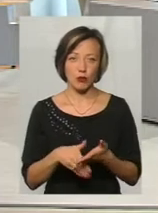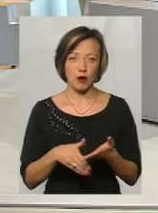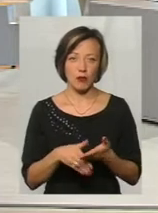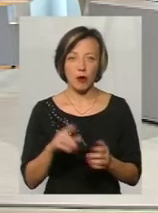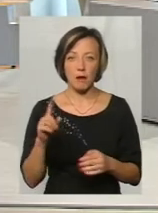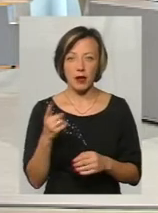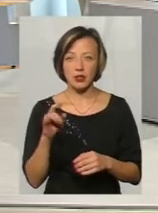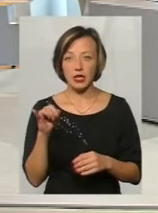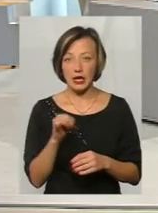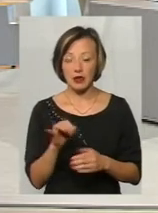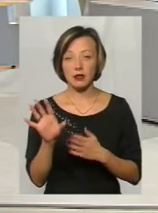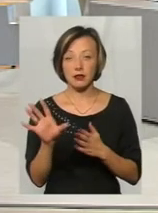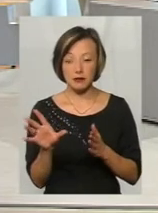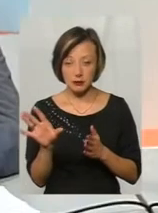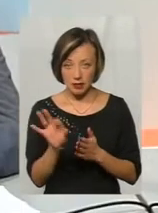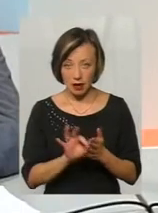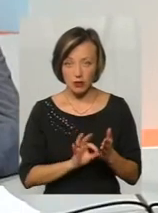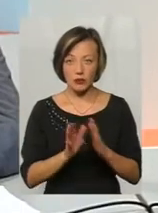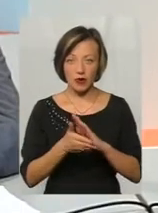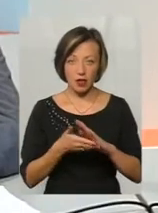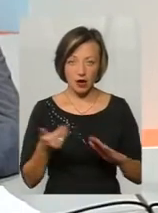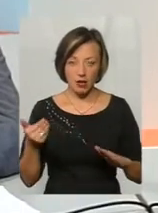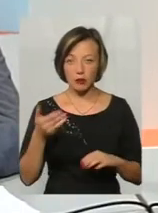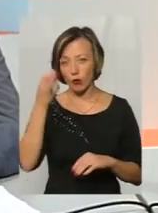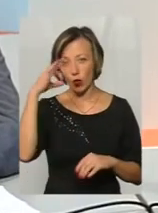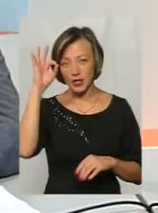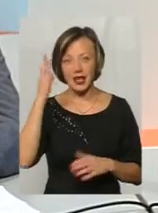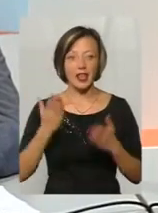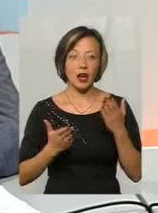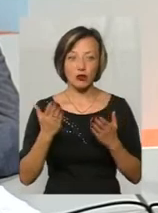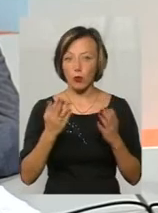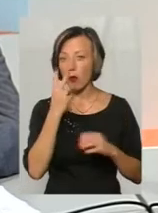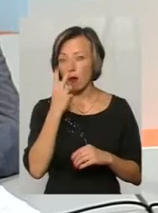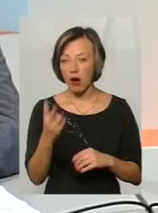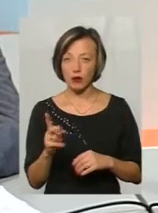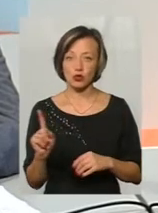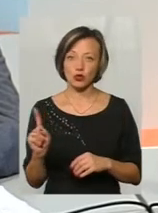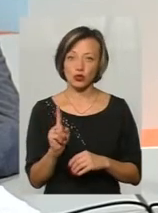першу. І паралельно викликати правоохоронні органи. Якщо ми побачили, що